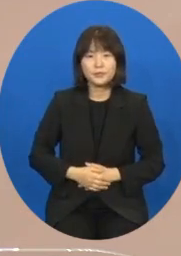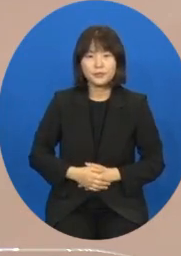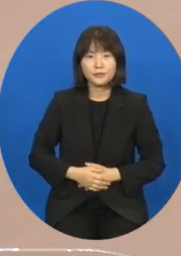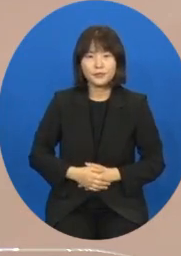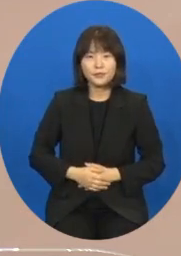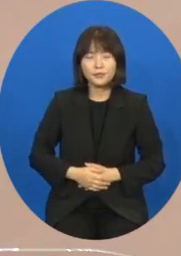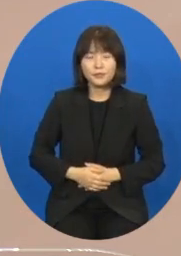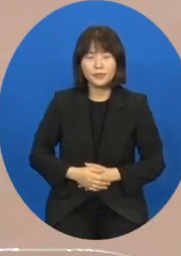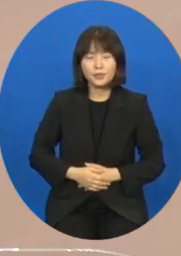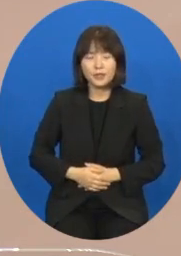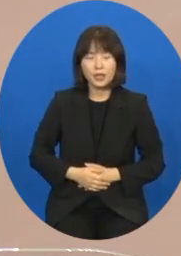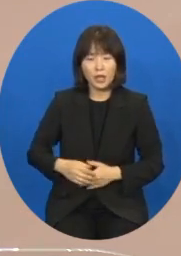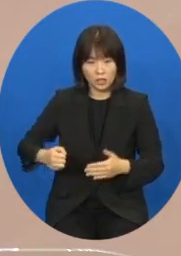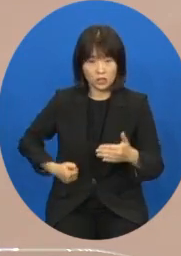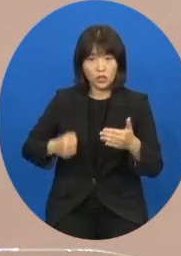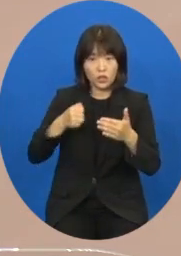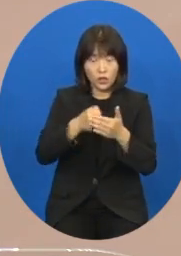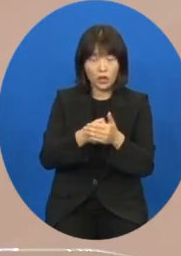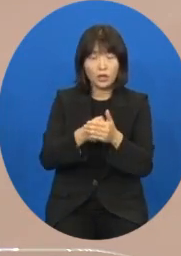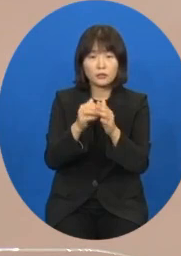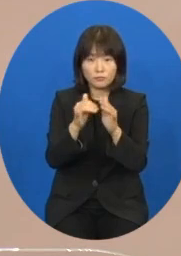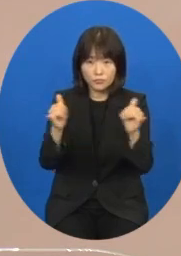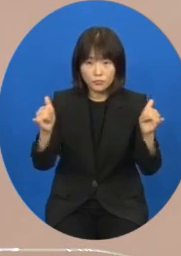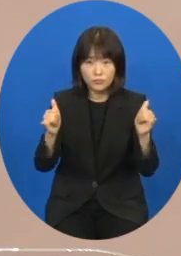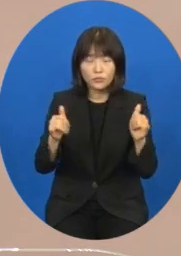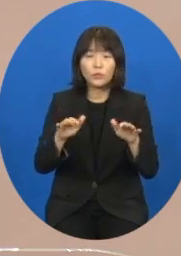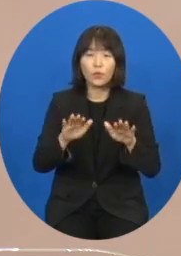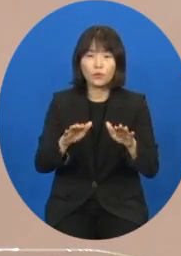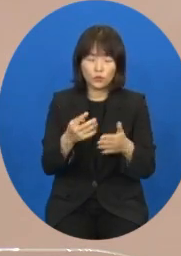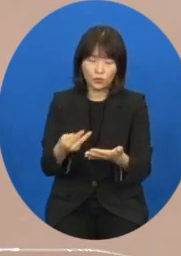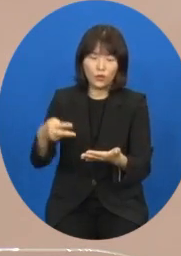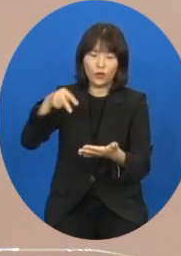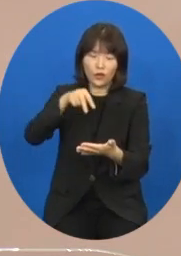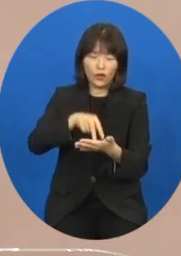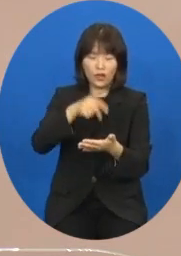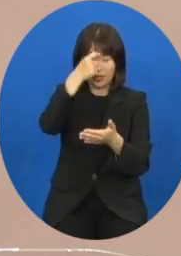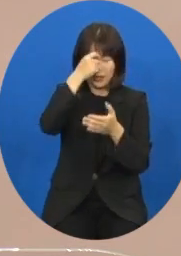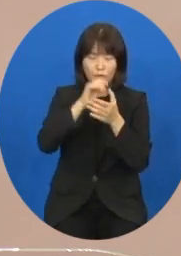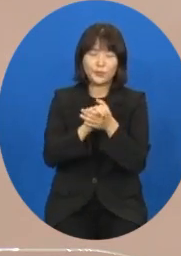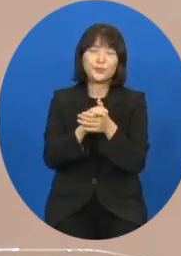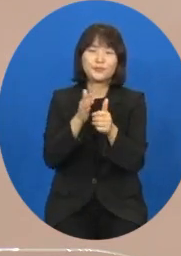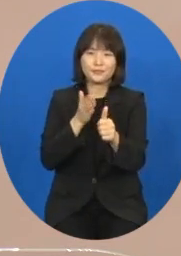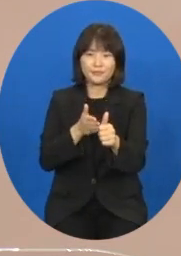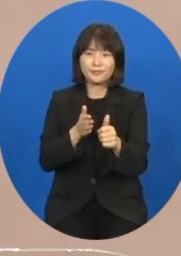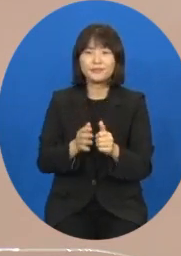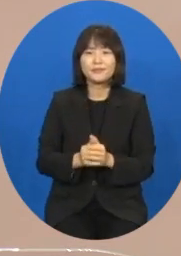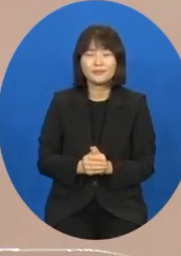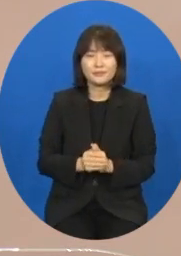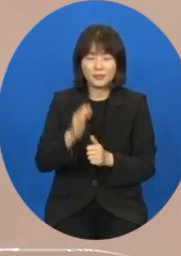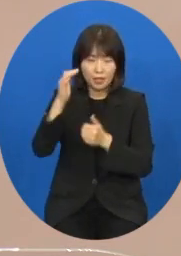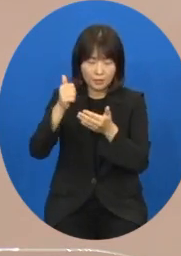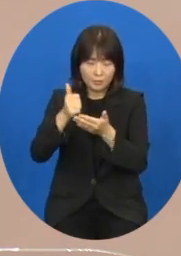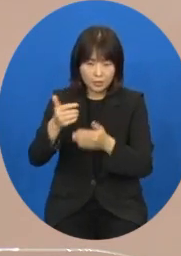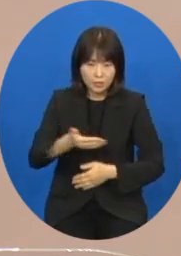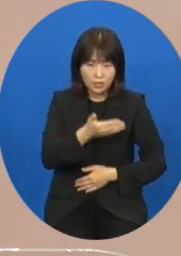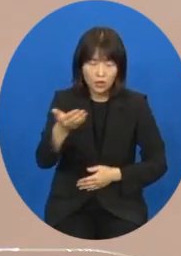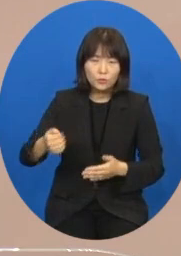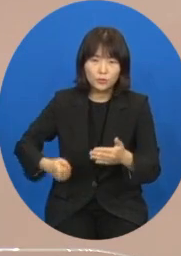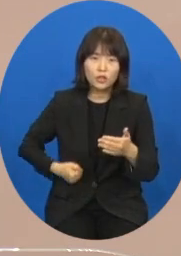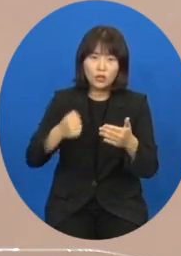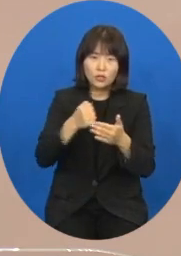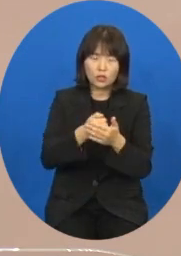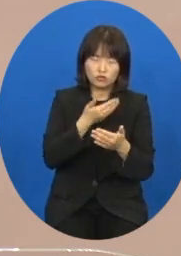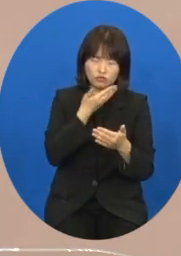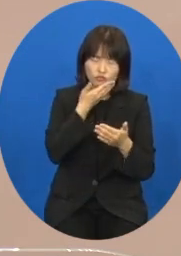그렇게 정말 결단하시는 분은 오늘도 한번 일어나서 기도해 보십시다. 하나님께서 여러분의 그 결단을